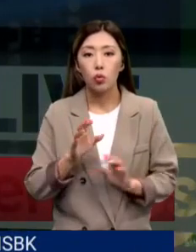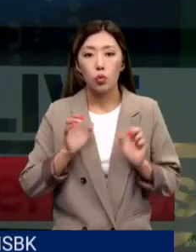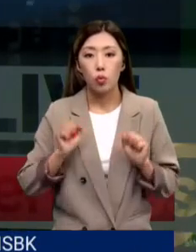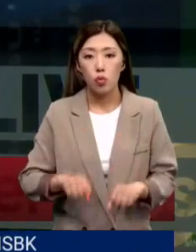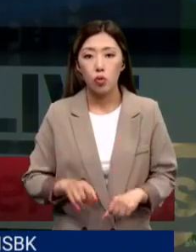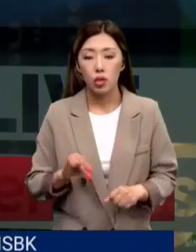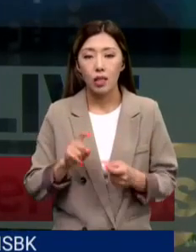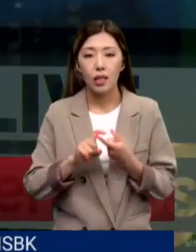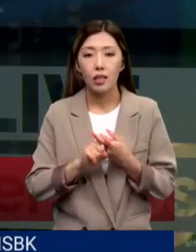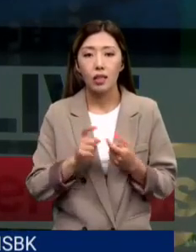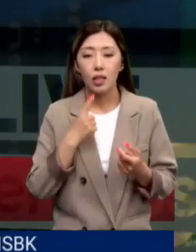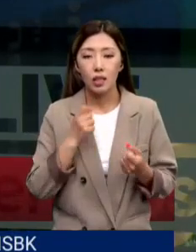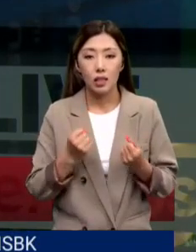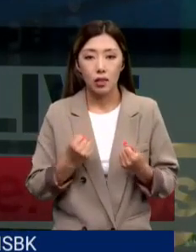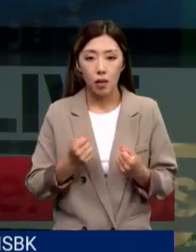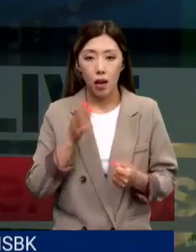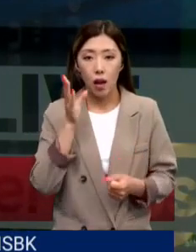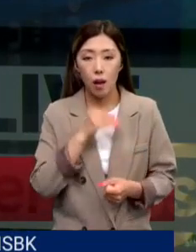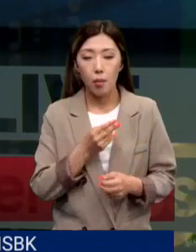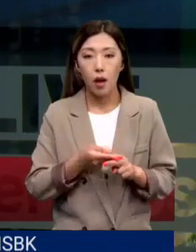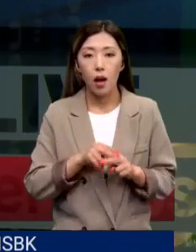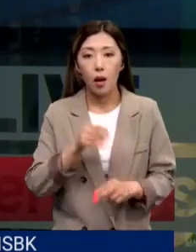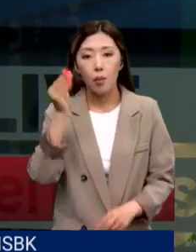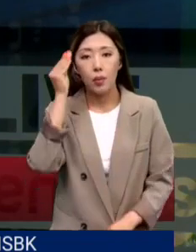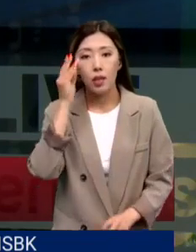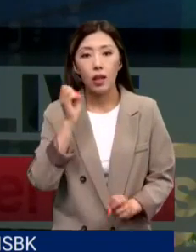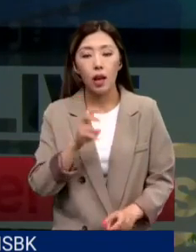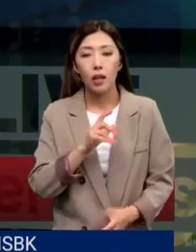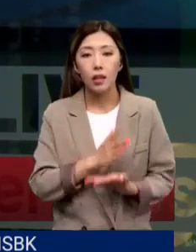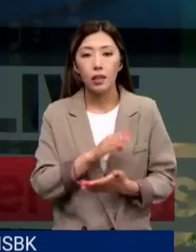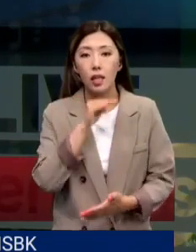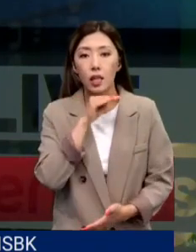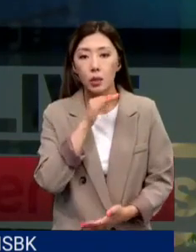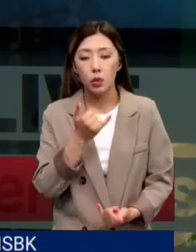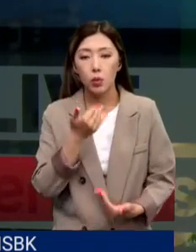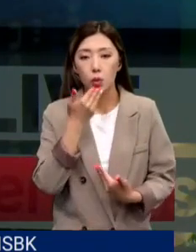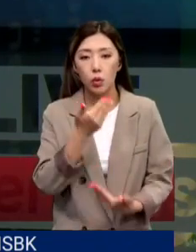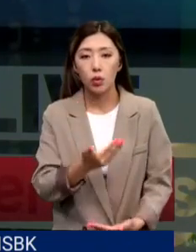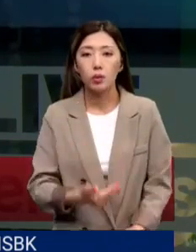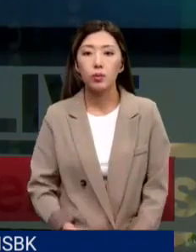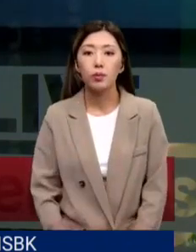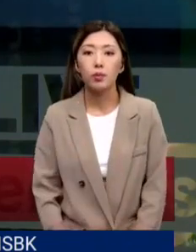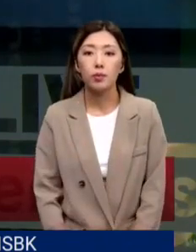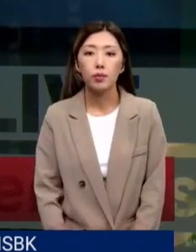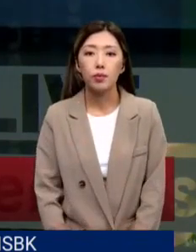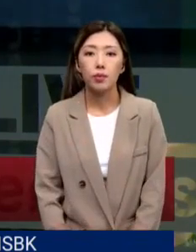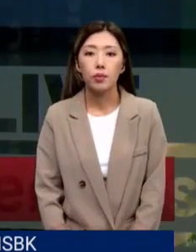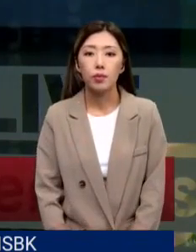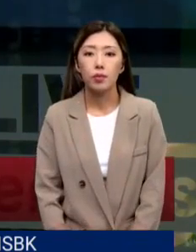банка и доверие общества к нему. Что думают на этот счет казахстанские эксперты в материале Амины Абдрахмановой?